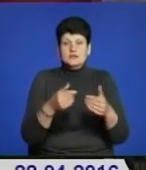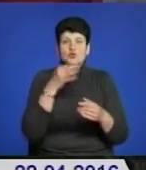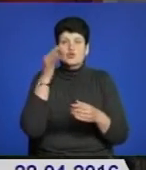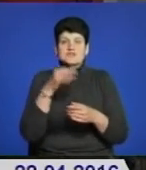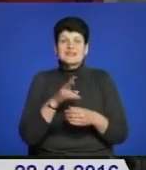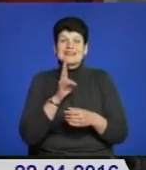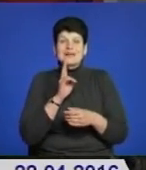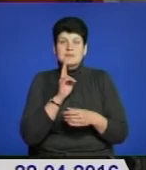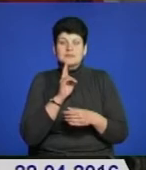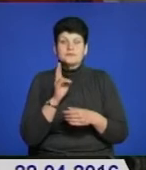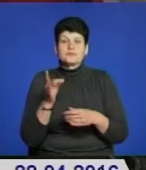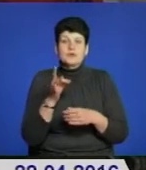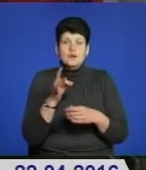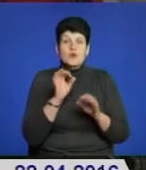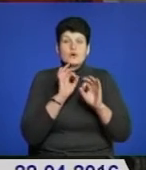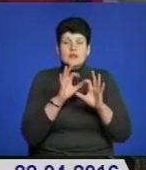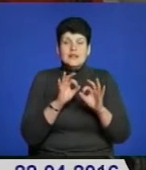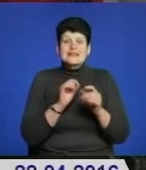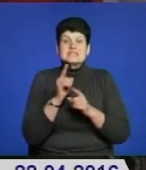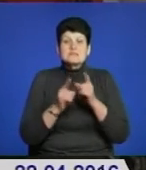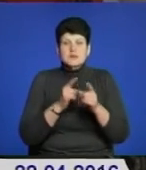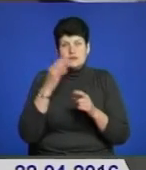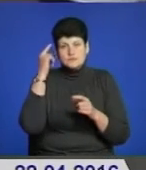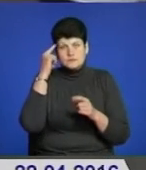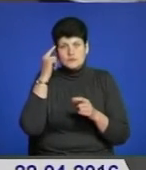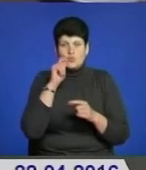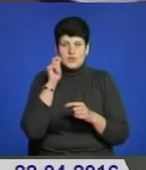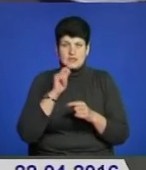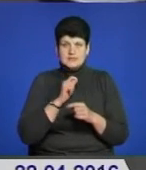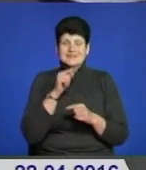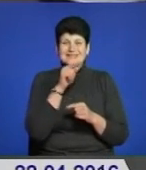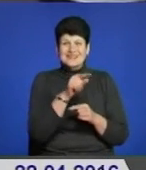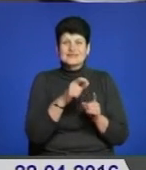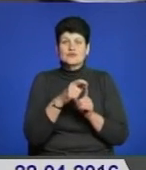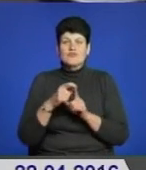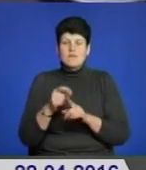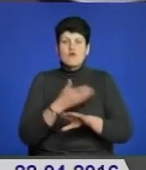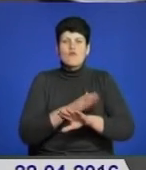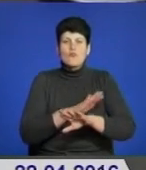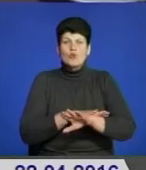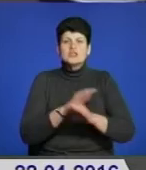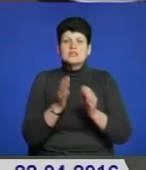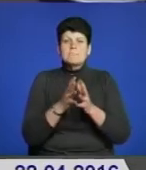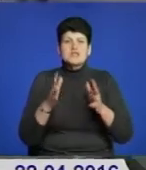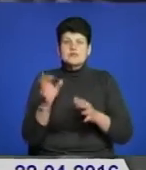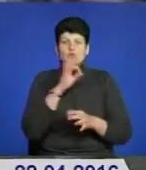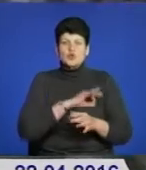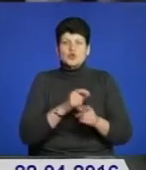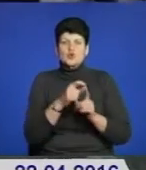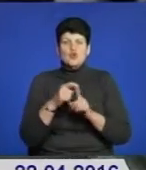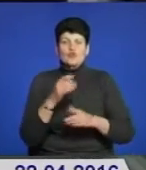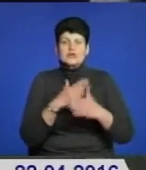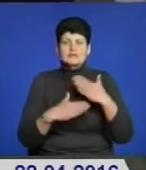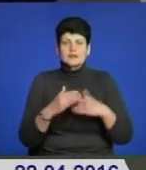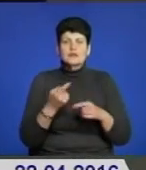колегам, наголошували на необхідності зміни способу мислення українців. За їх словами, у Польщі більше не вживають слово «інвалід», бо інвалід